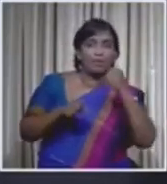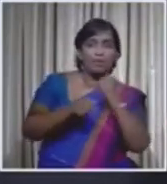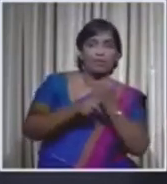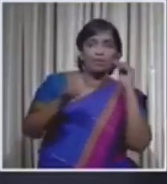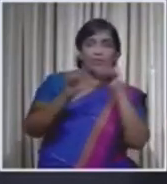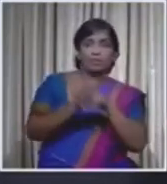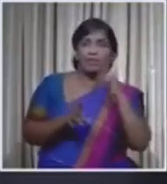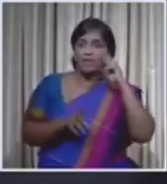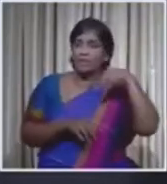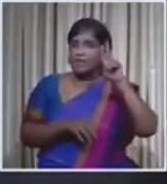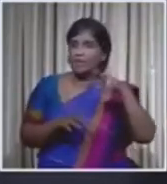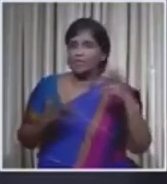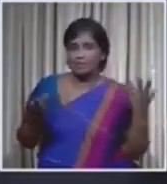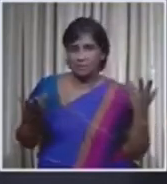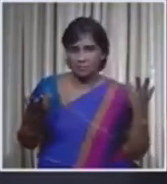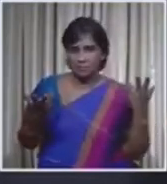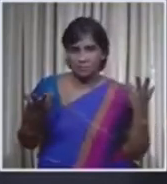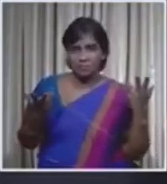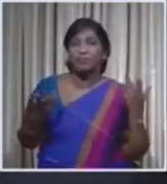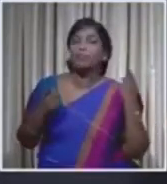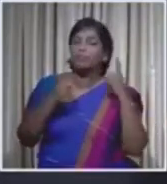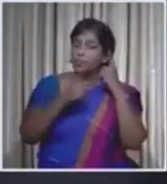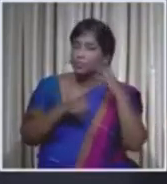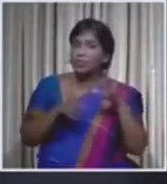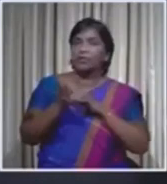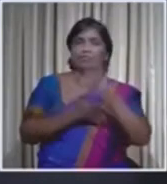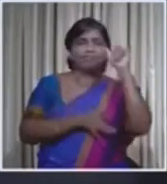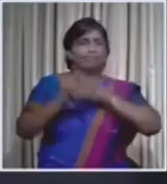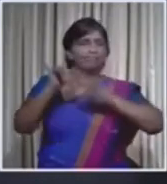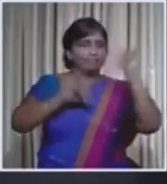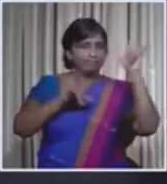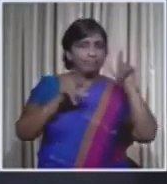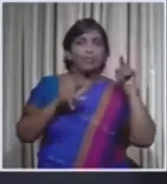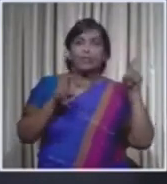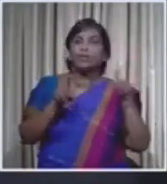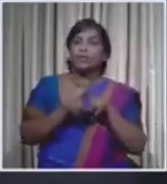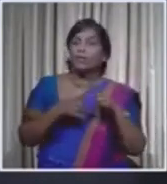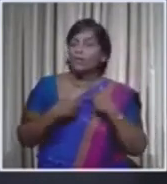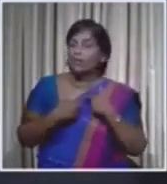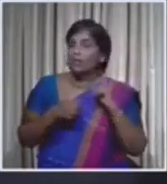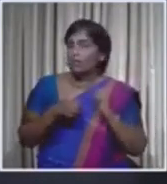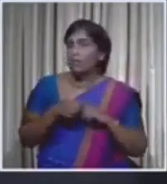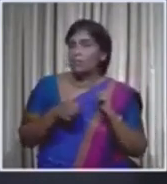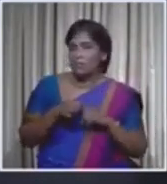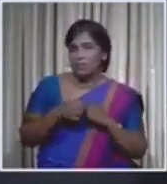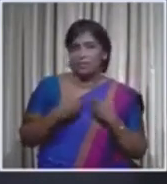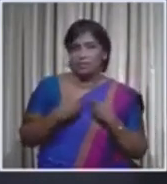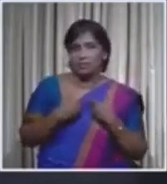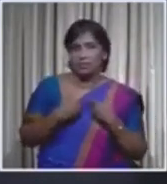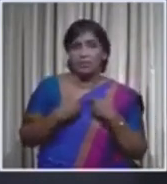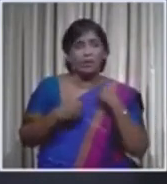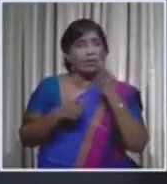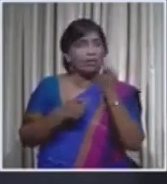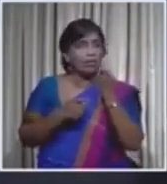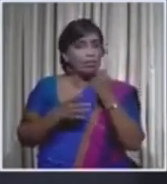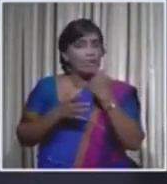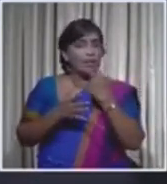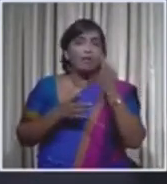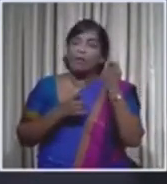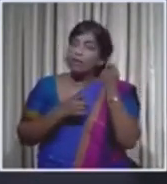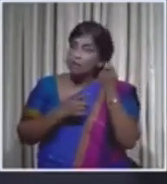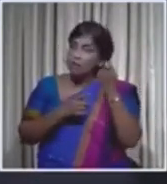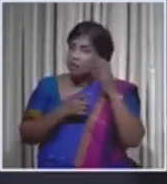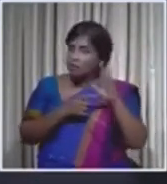කියලා විශ්වාසිකුත් නැහැ අන්න ඒකයි රට යන්නේ අන්න ඒකයි අපිට තියෙන ප්‍රශ්නේ මේ ආර්ථික දේශ මේ